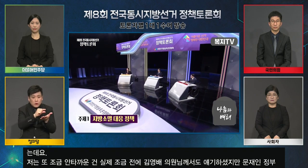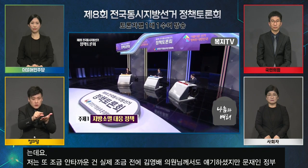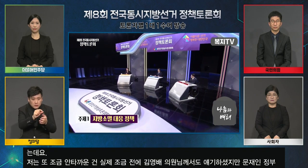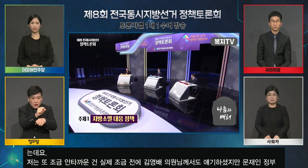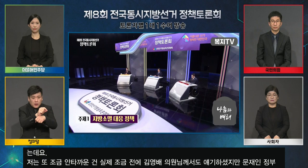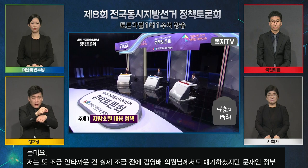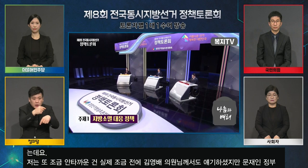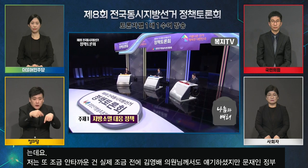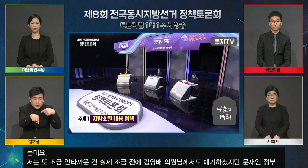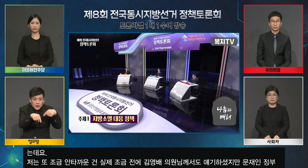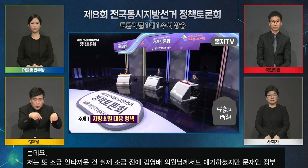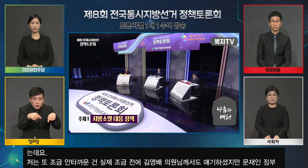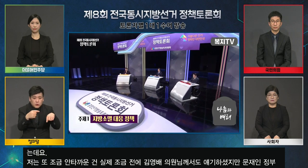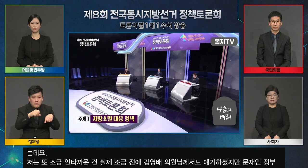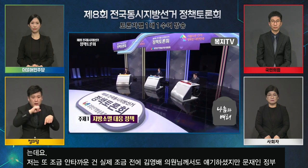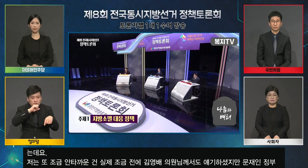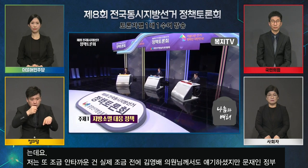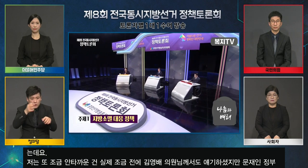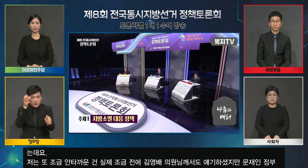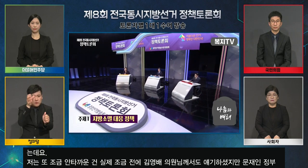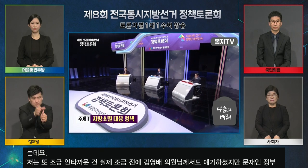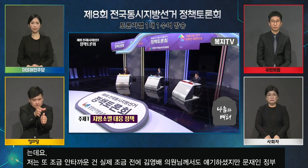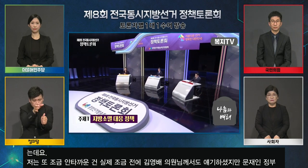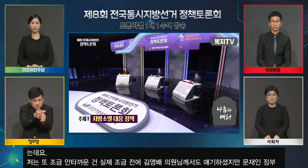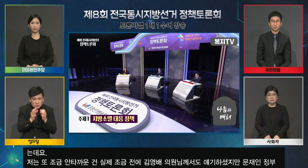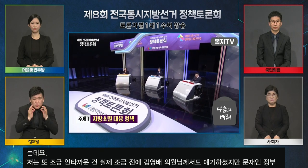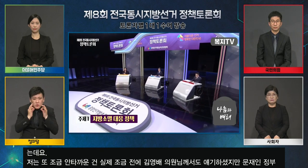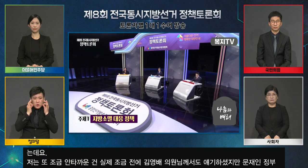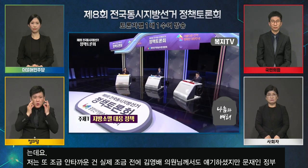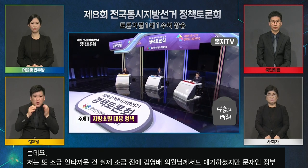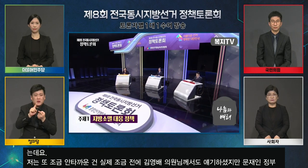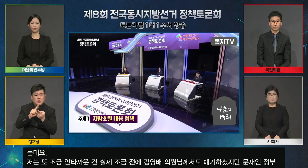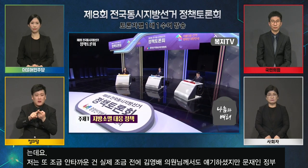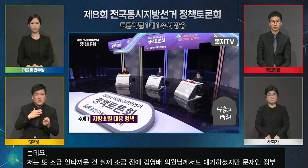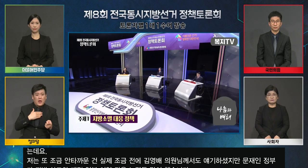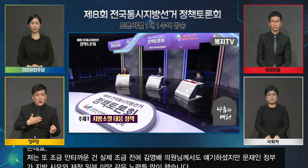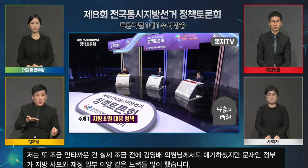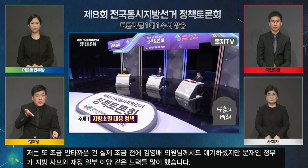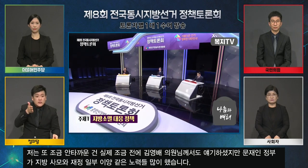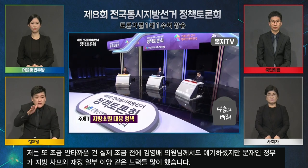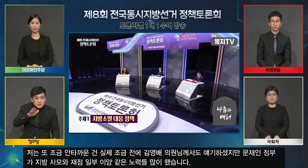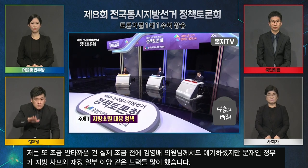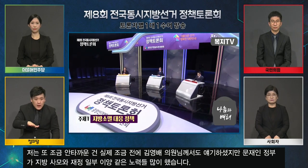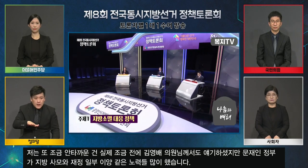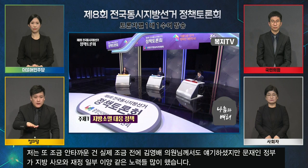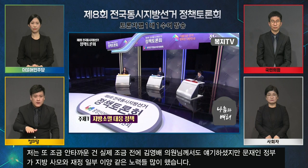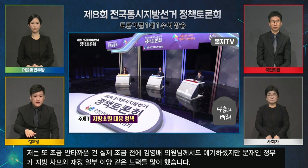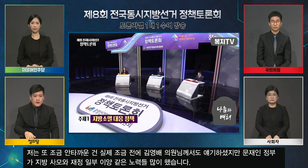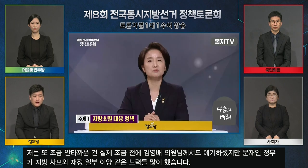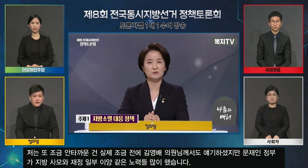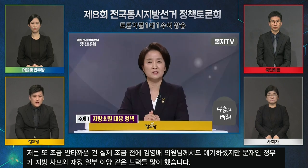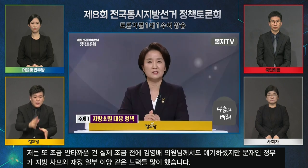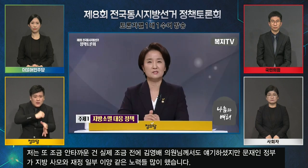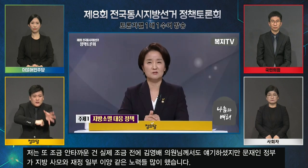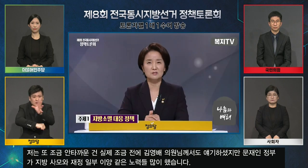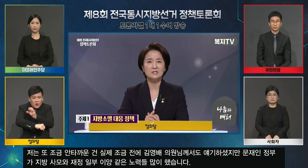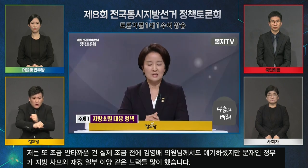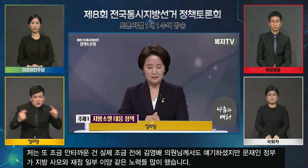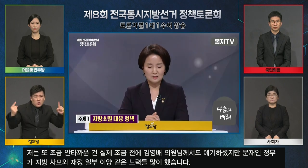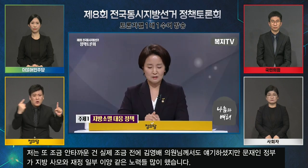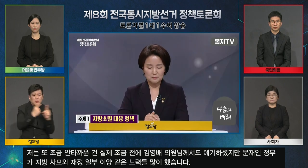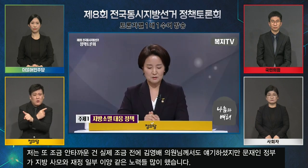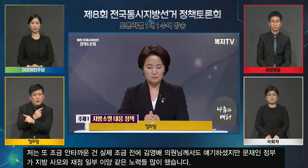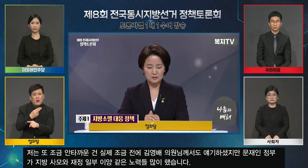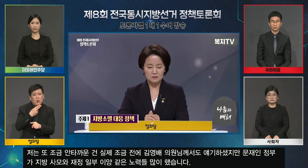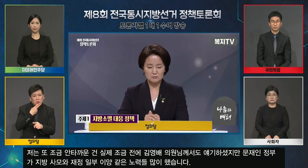같은 노력들 많이 했습니다. 하지만 좀 더 과감한 변화를 이뤄내지 못한 부분에 대해서는